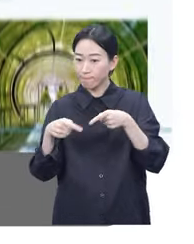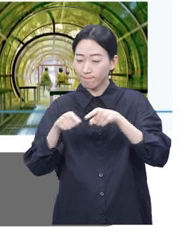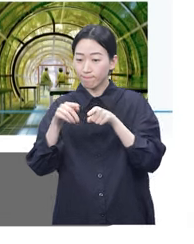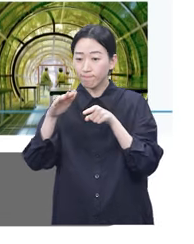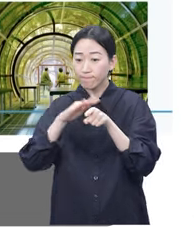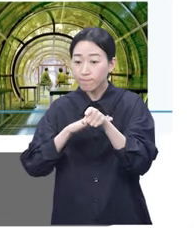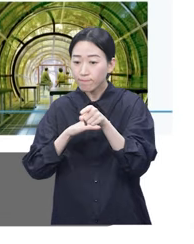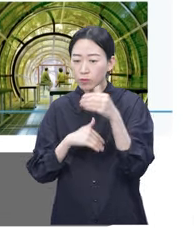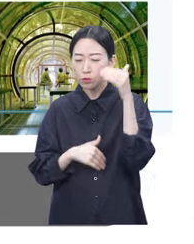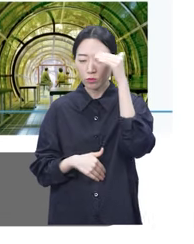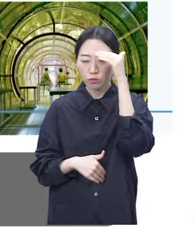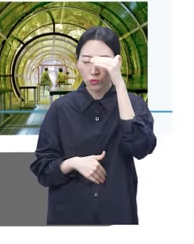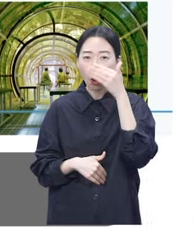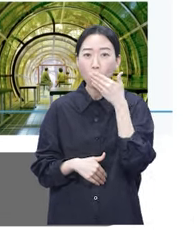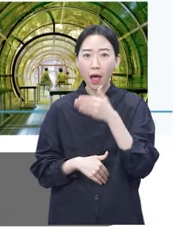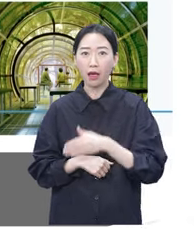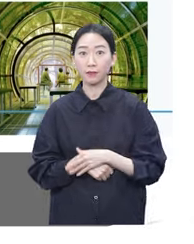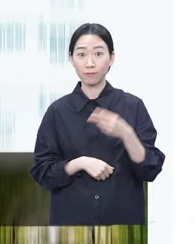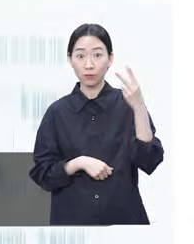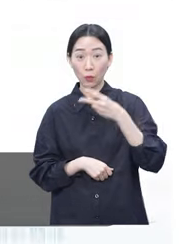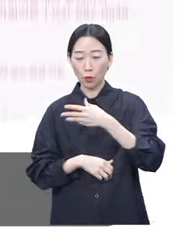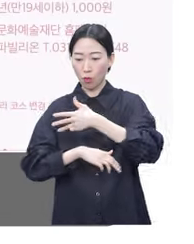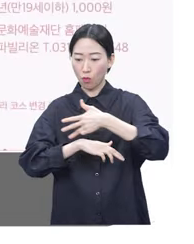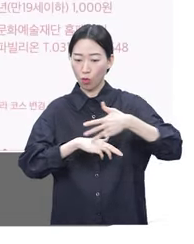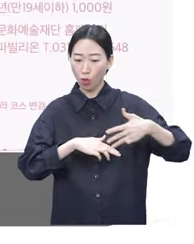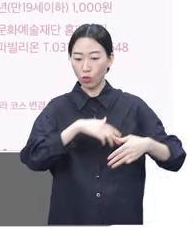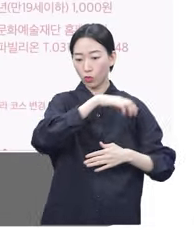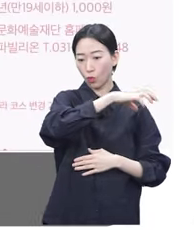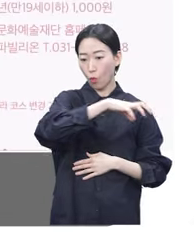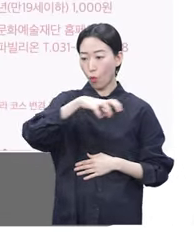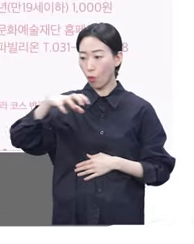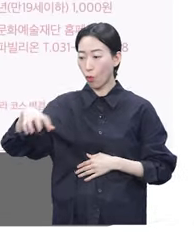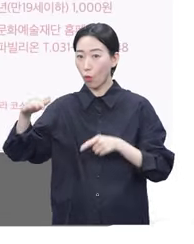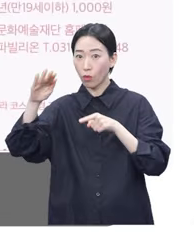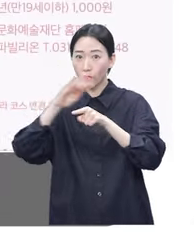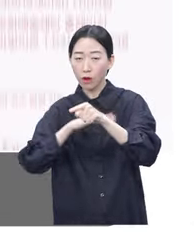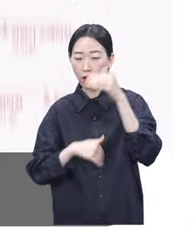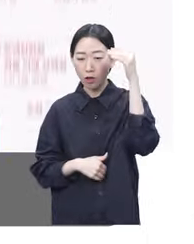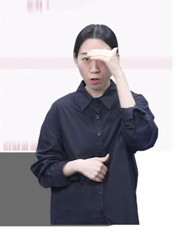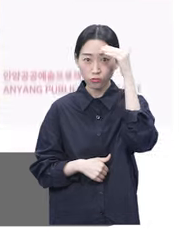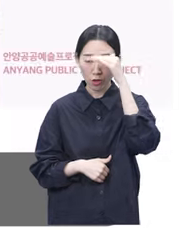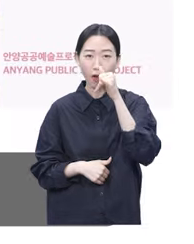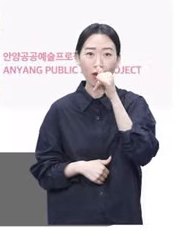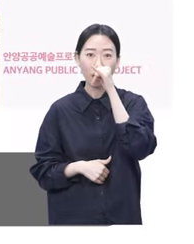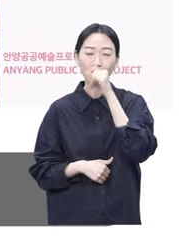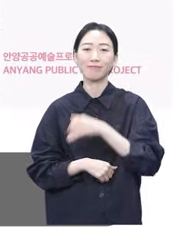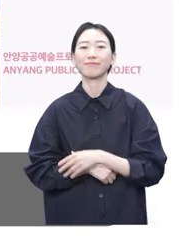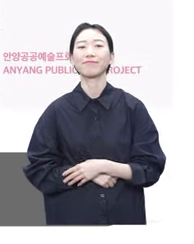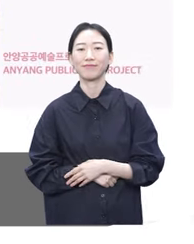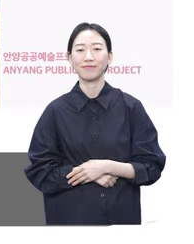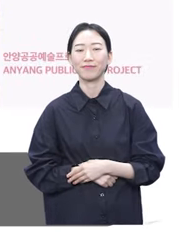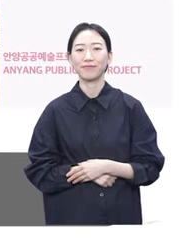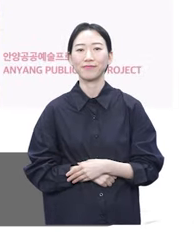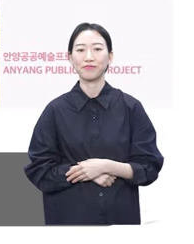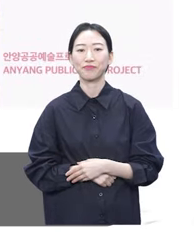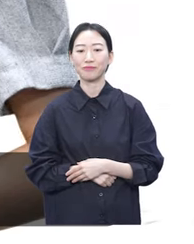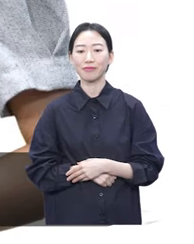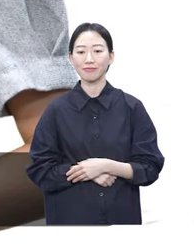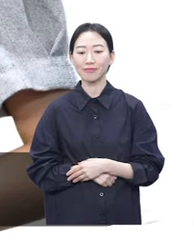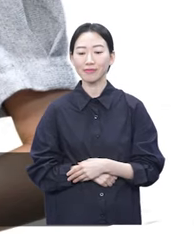함께하는 APAP 영어 투어, 평촌 지역 작품을 살펴보는 APAP 평촌 투어도 함께 운영하고